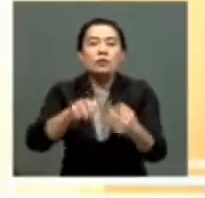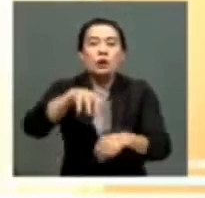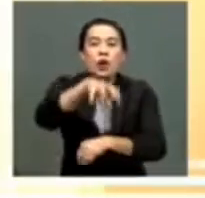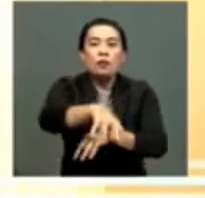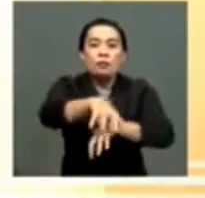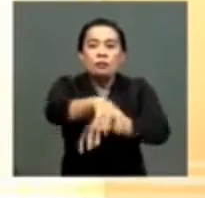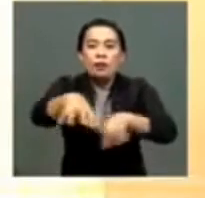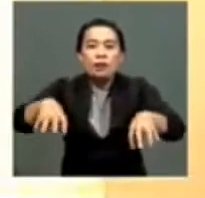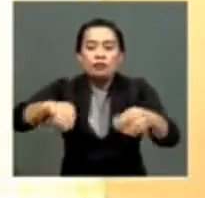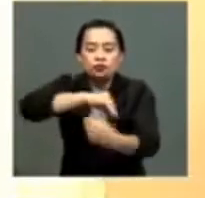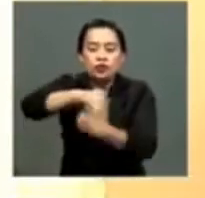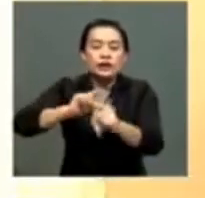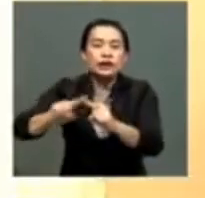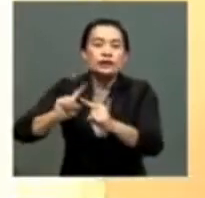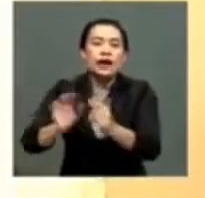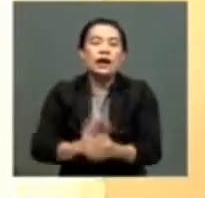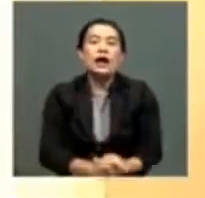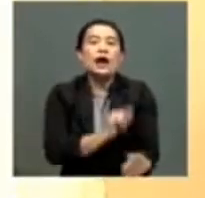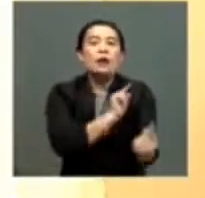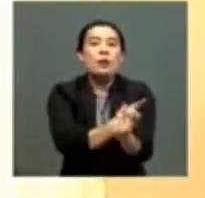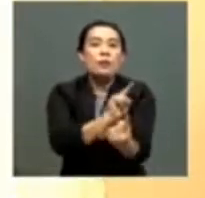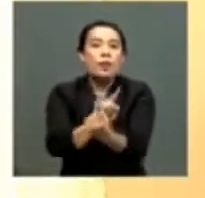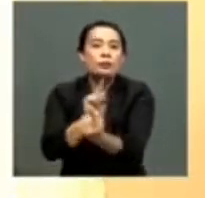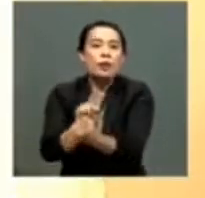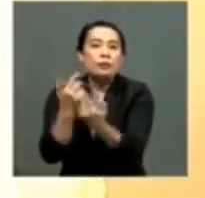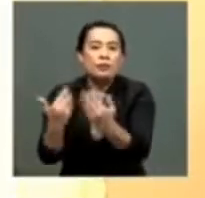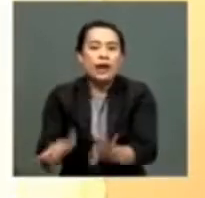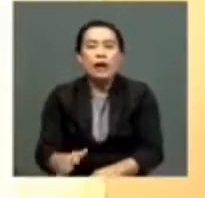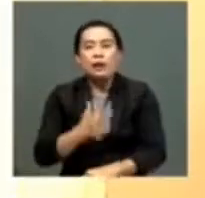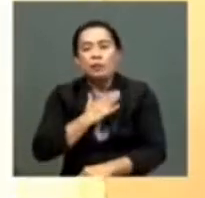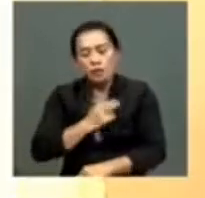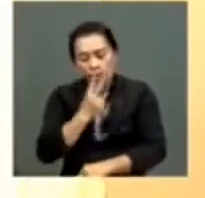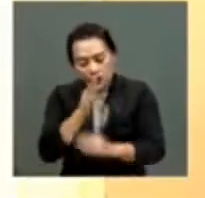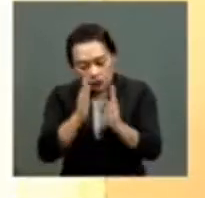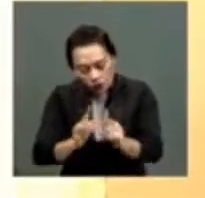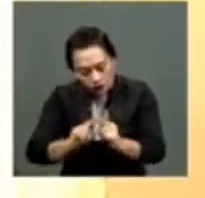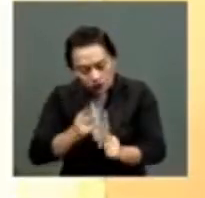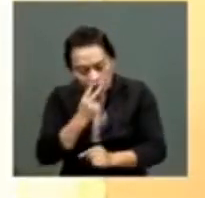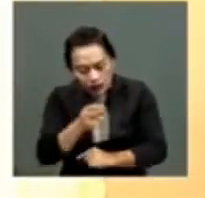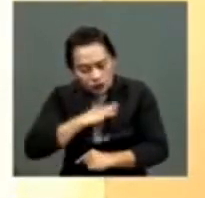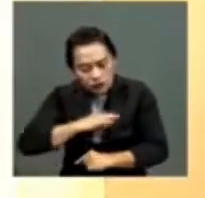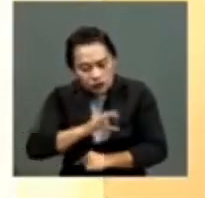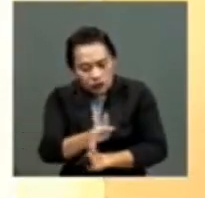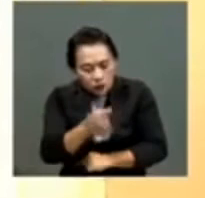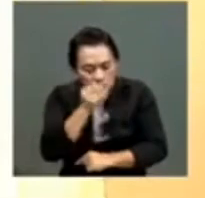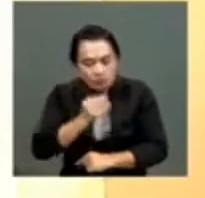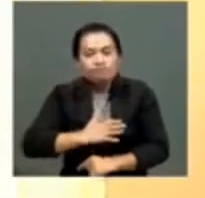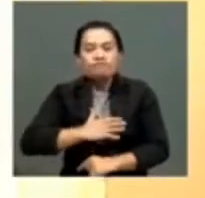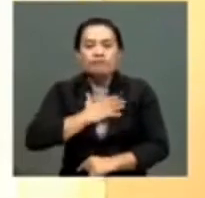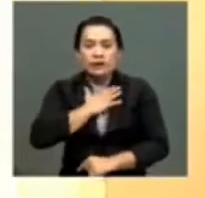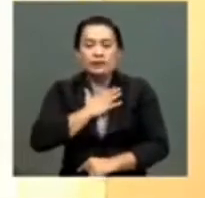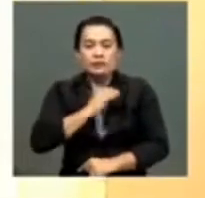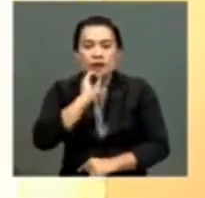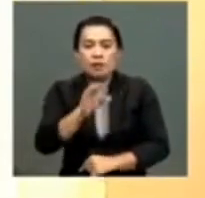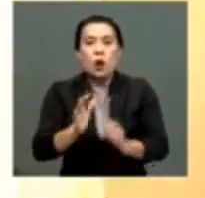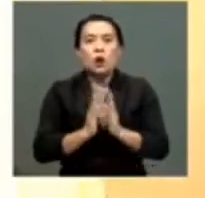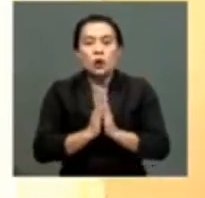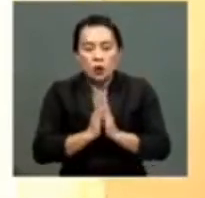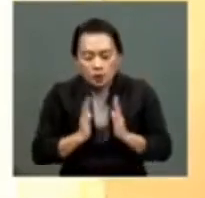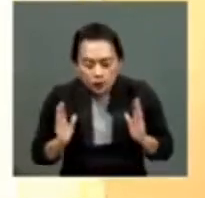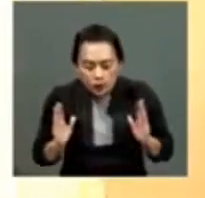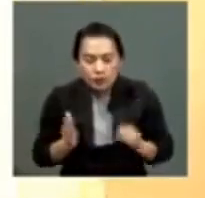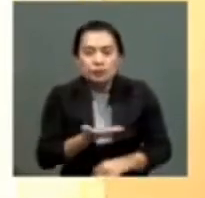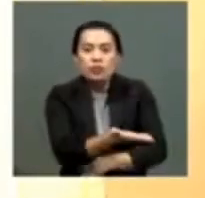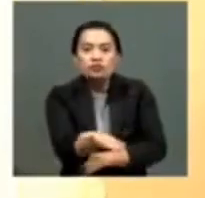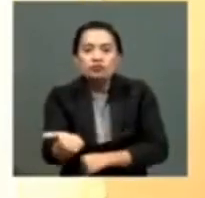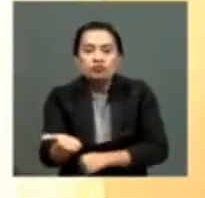างๆทำให้ผมได้พบกับบุคคลที่น่าประทับใจหลายท่านซึ่งผมขอขอบคุณทุกท่านเป็นอย่างมากที่เป็นส่วนสำคัญ